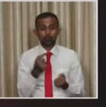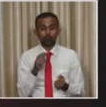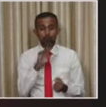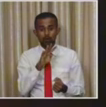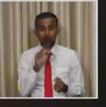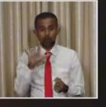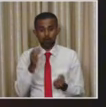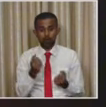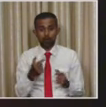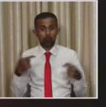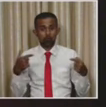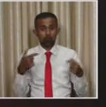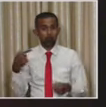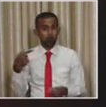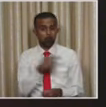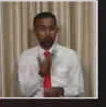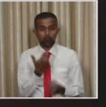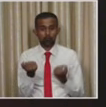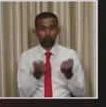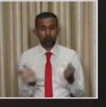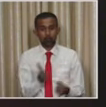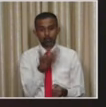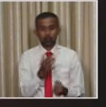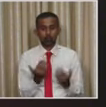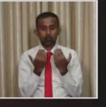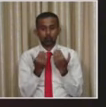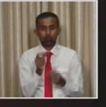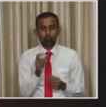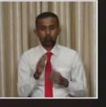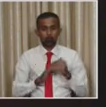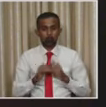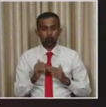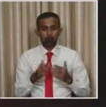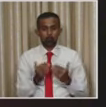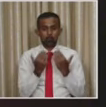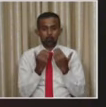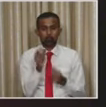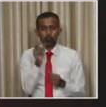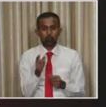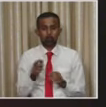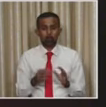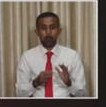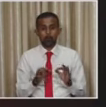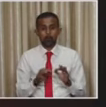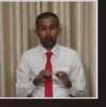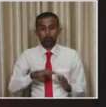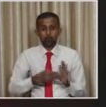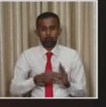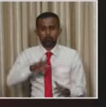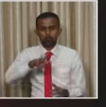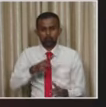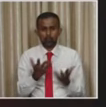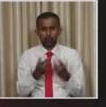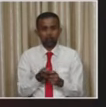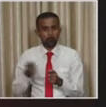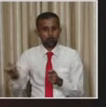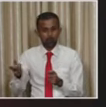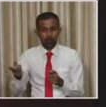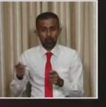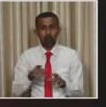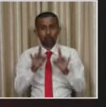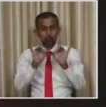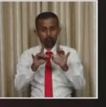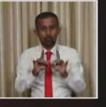ගියා, වෙඩි නෝදින වාහනවල ගියා, ඒ වගේම උපදේශකවරු පාවිච්චි කරා. ඒ උපදේශකවරු වලට මිලියන 300කට ආසන්න ප්‍රමාණයක් ගෙවලා තියෙනවා.